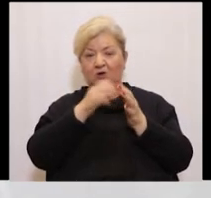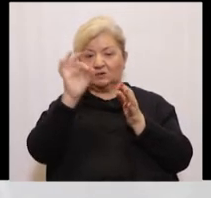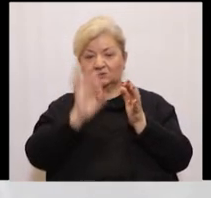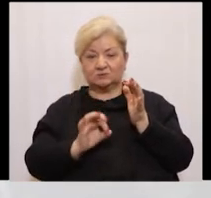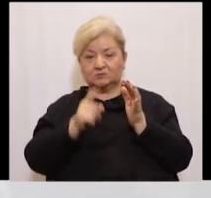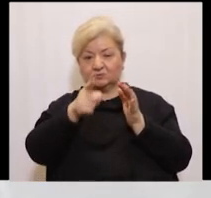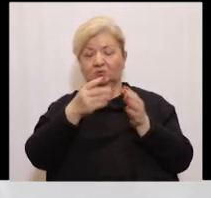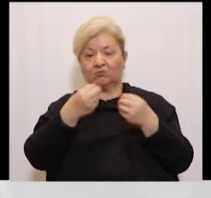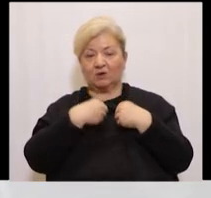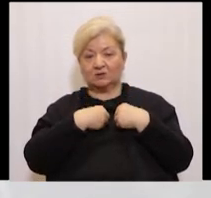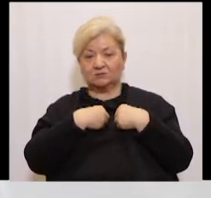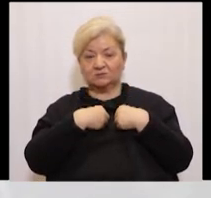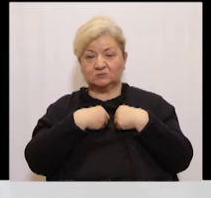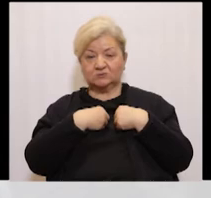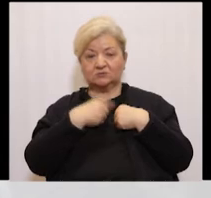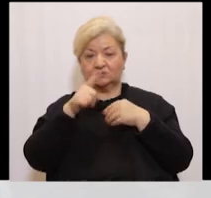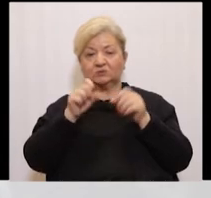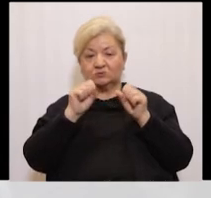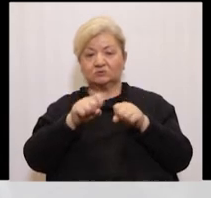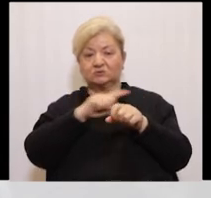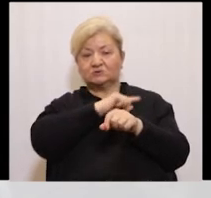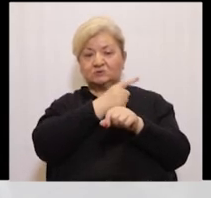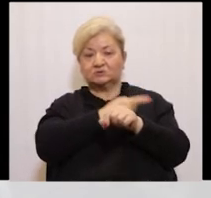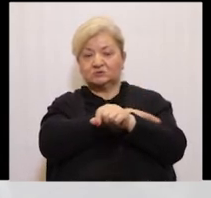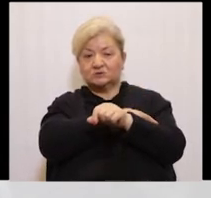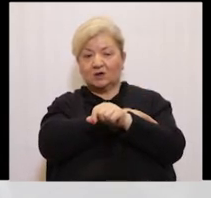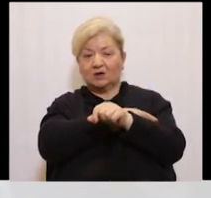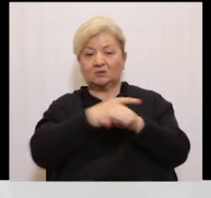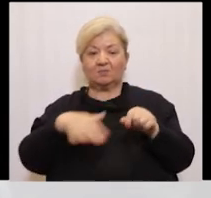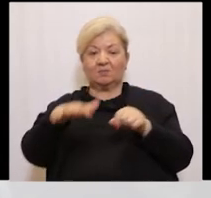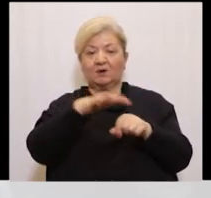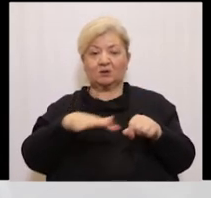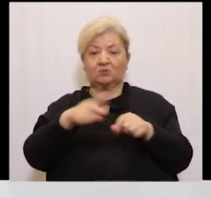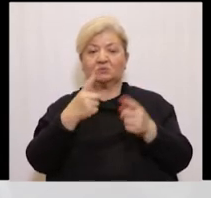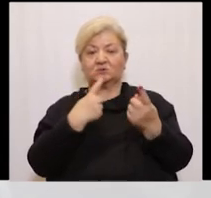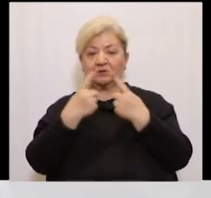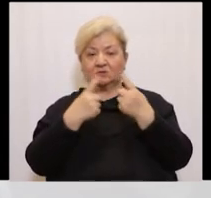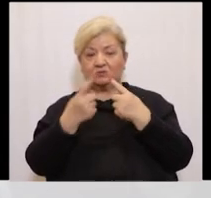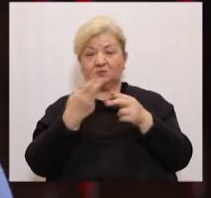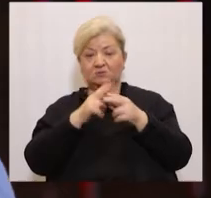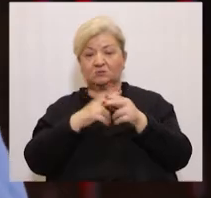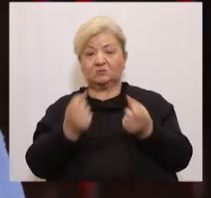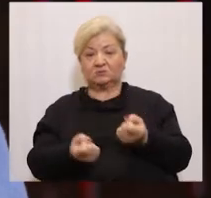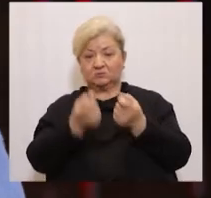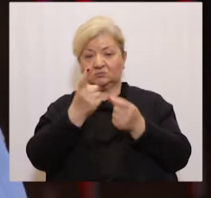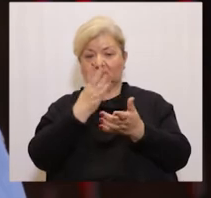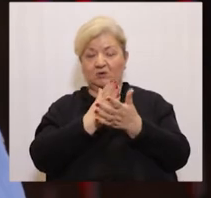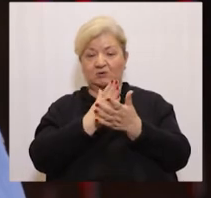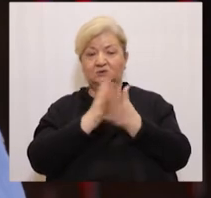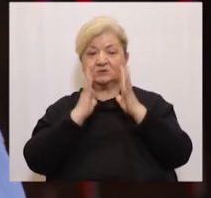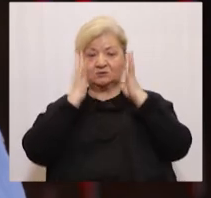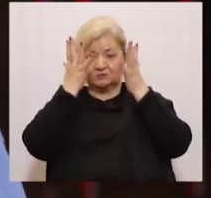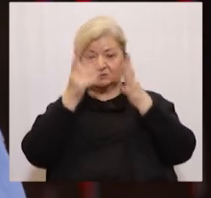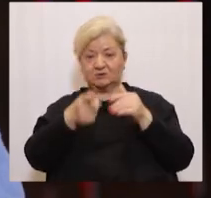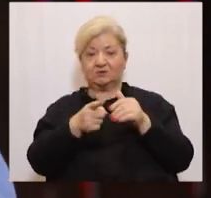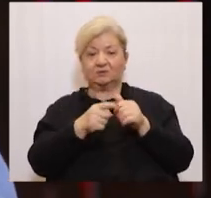ყოველწამიერად გვაძლევს ჩვენ გარკვეულ საშუალო ძალას ფართობის ერთეულზე და ასე წარმოიქმნება წნევა. აი ეს მარტივი